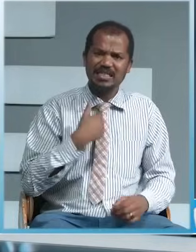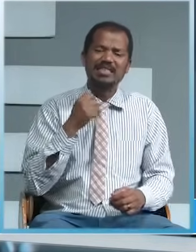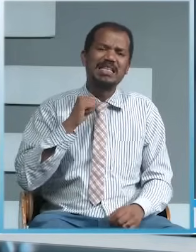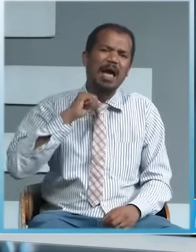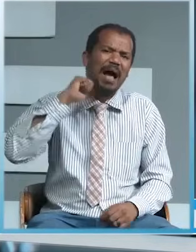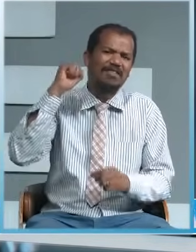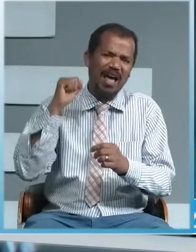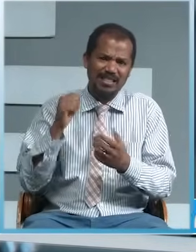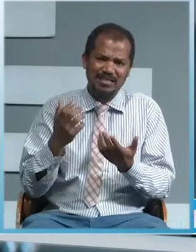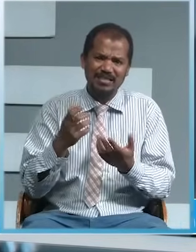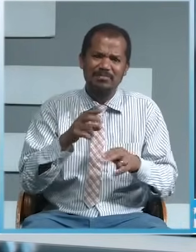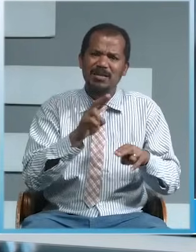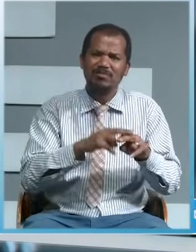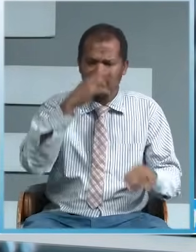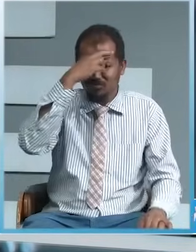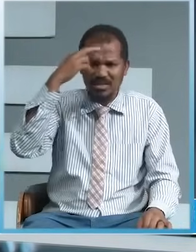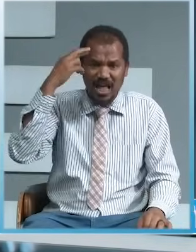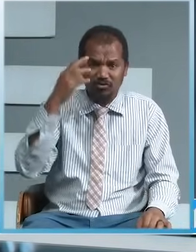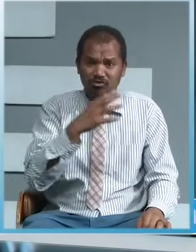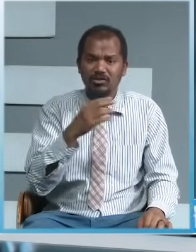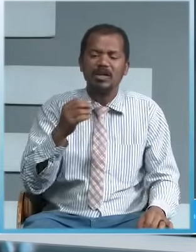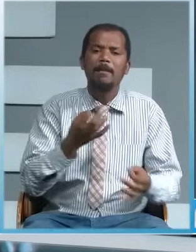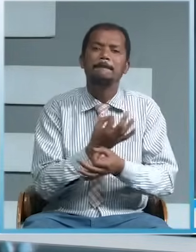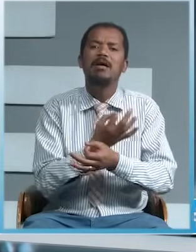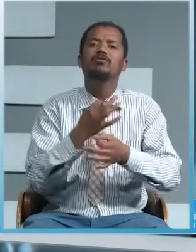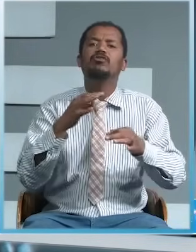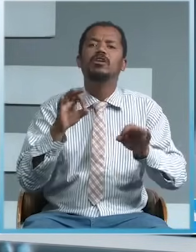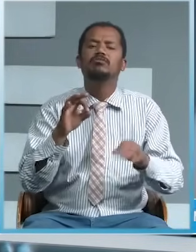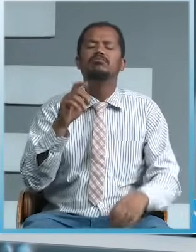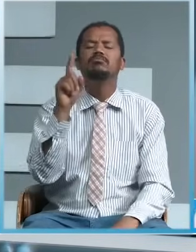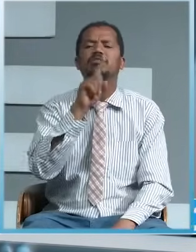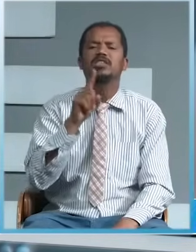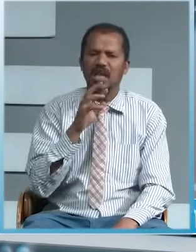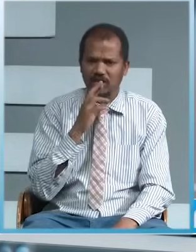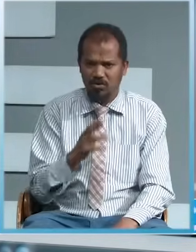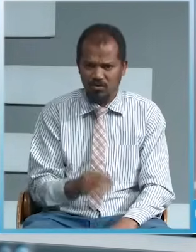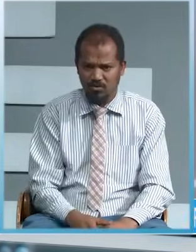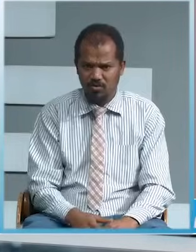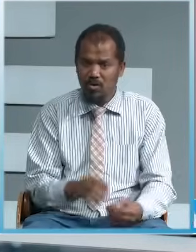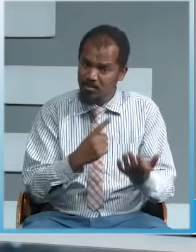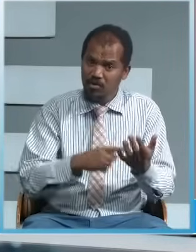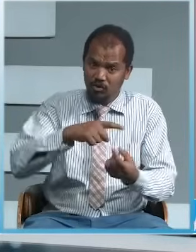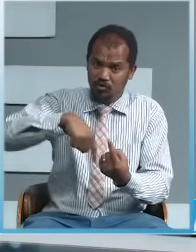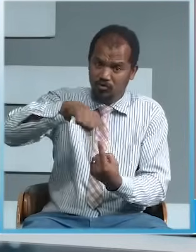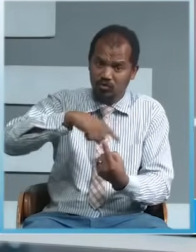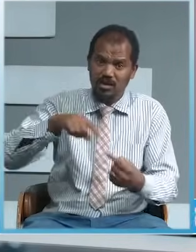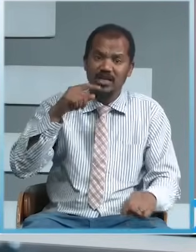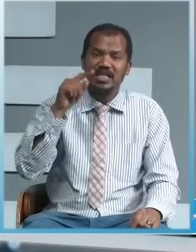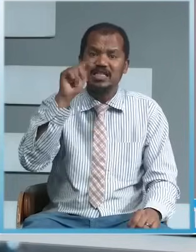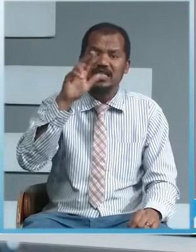راسن لماتفات يمي كمتو مكنياتوشنا مفتيوشاچو مندناچو